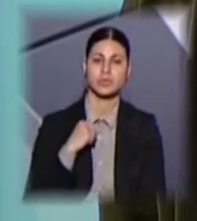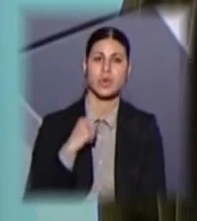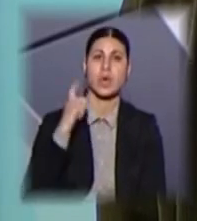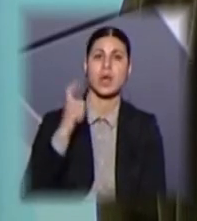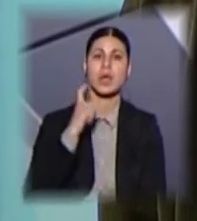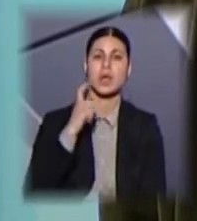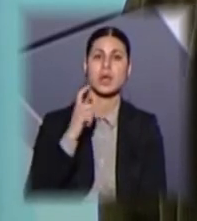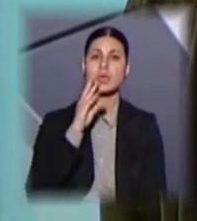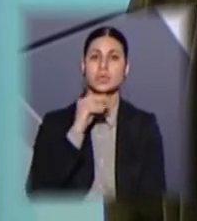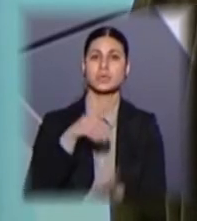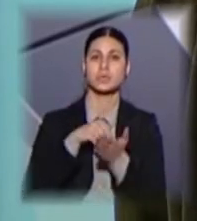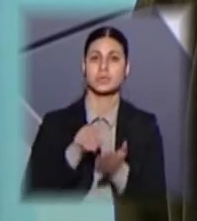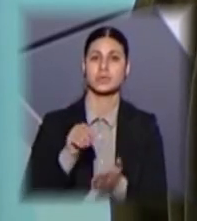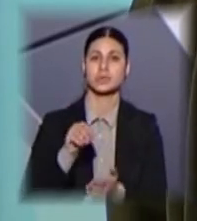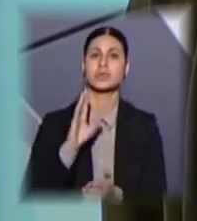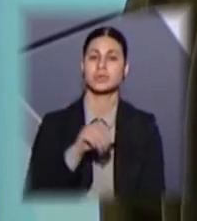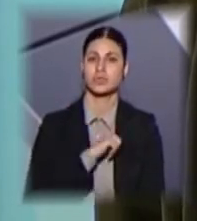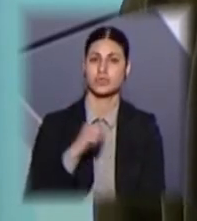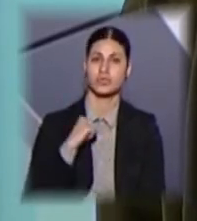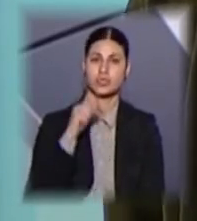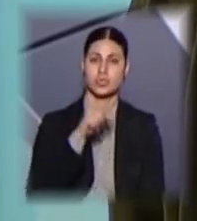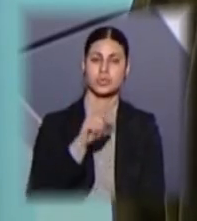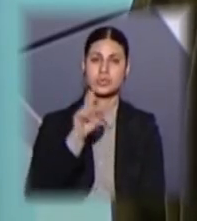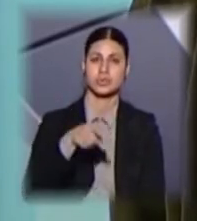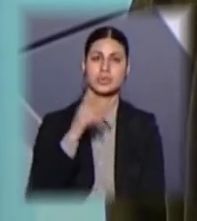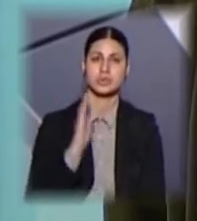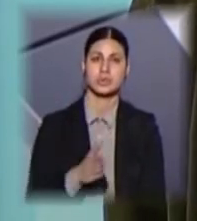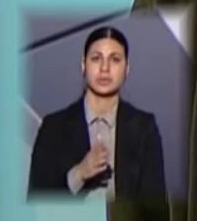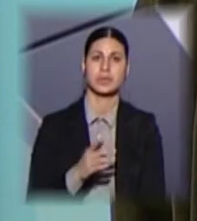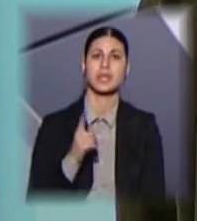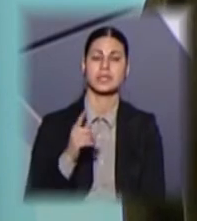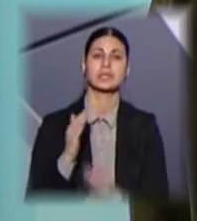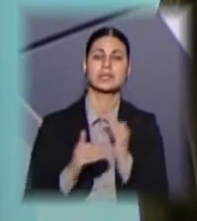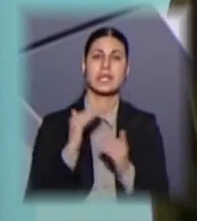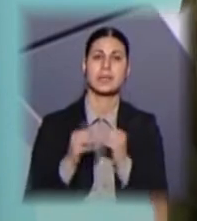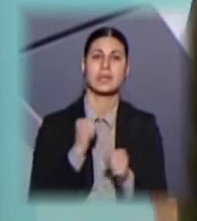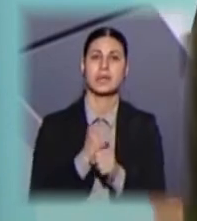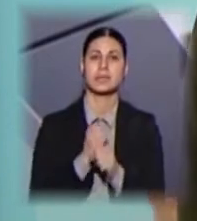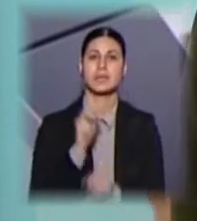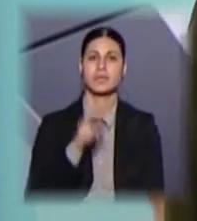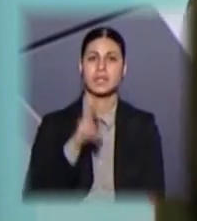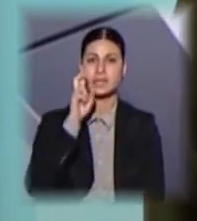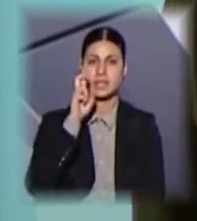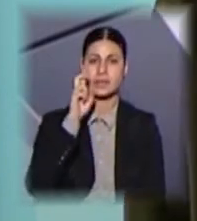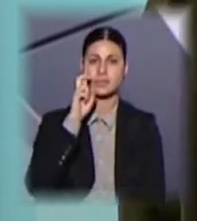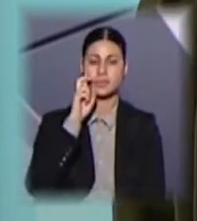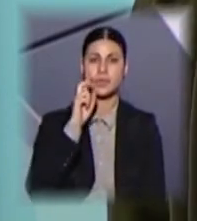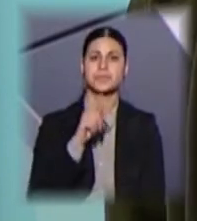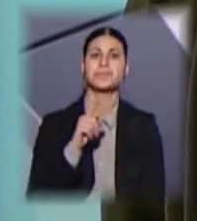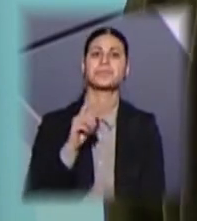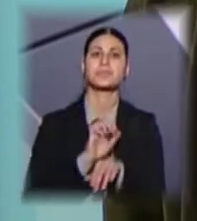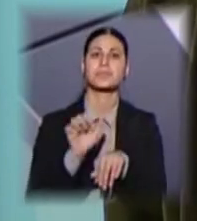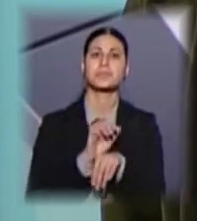უფლებების შესყიდვა მოუწევს კიდე სხვებისგან, რასაც გამომცემლობები აკეთებდნენ გაცილებით უფრო წარმატებით, ვიდრე სახელმწიფო, ხო? ანუ გამომცემლობები